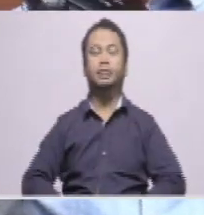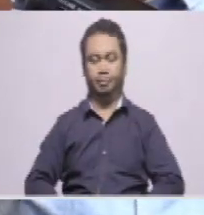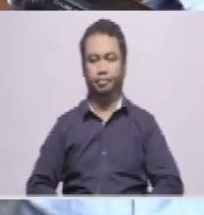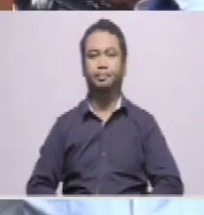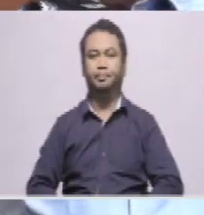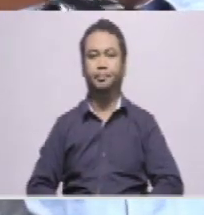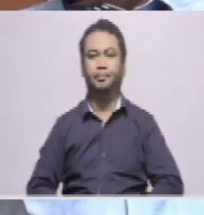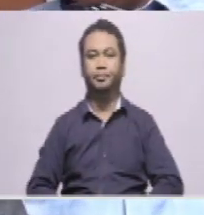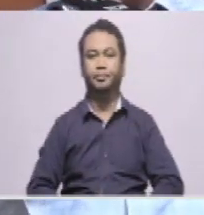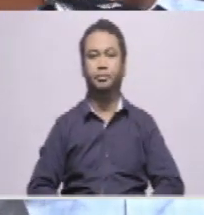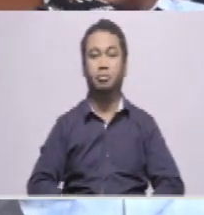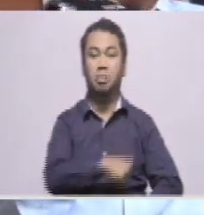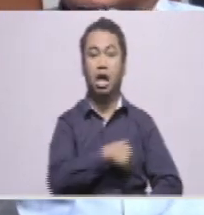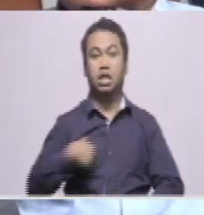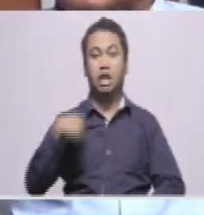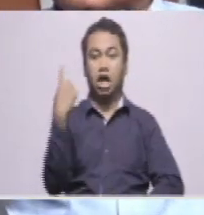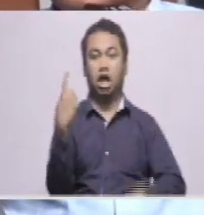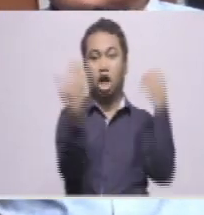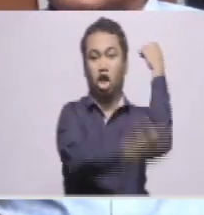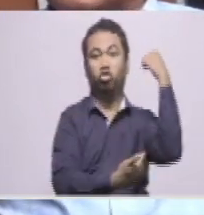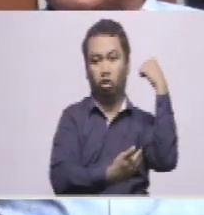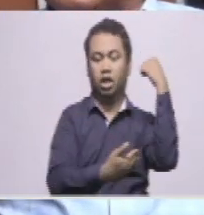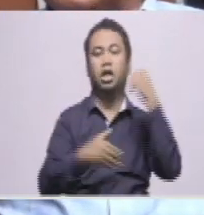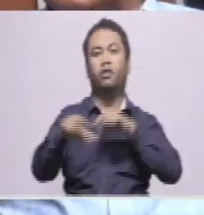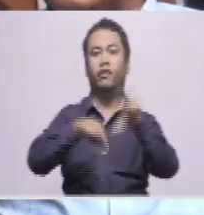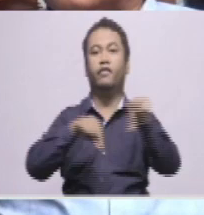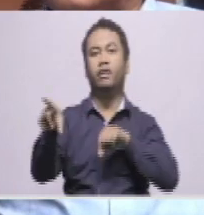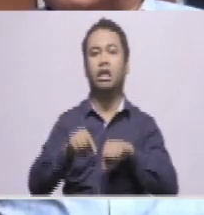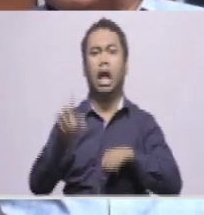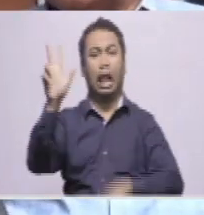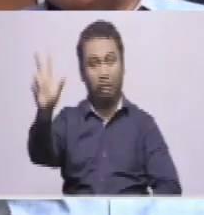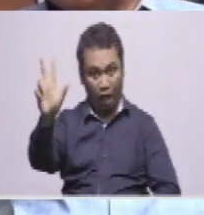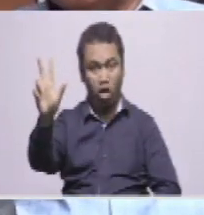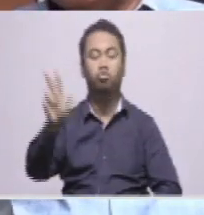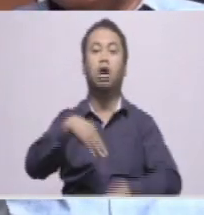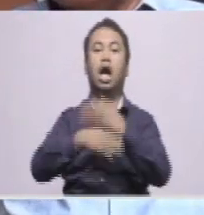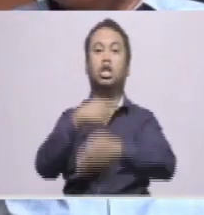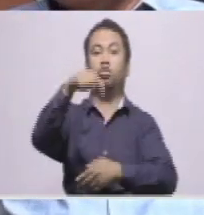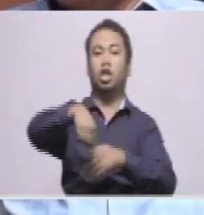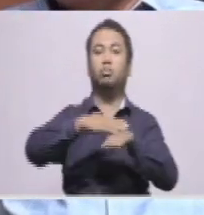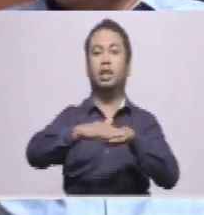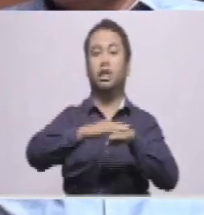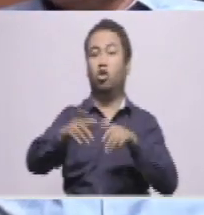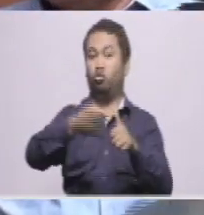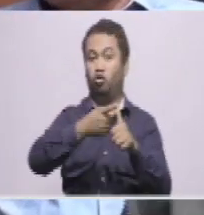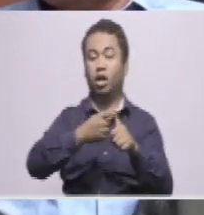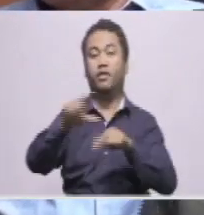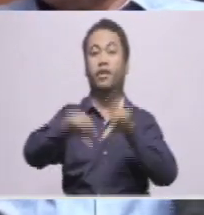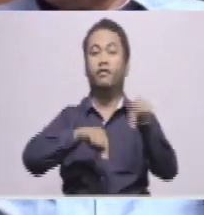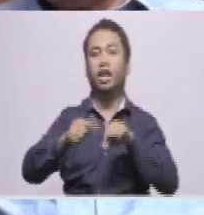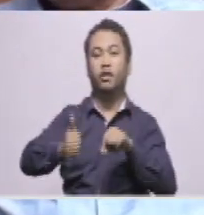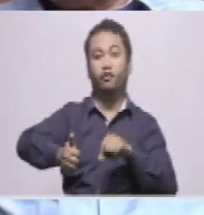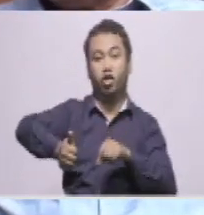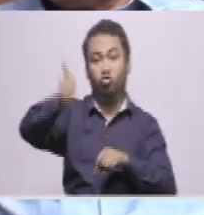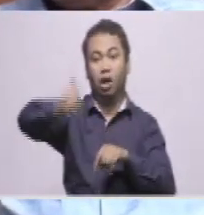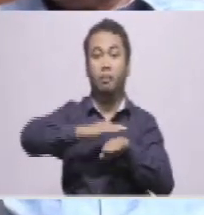Tao anatin'ny heritaona zao fifidianana anankitelo no ataontsika teto Madagasikara. Ny fidianan'ny filoham-pirenena dia nisy ny dingana